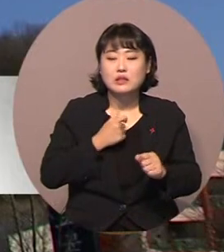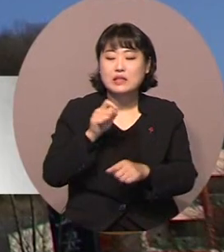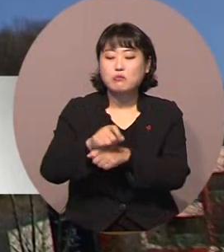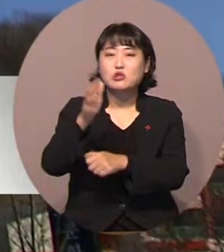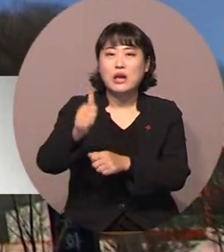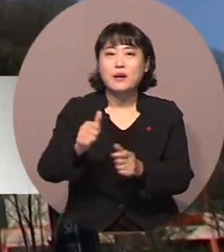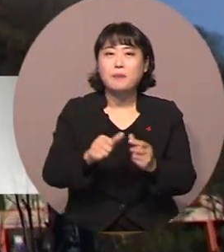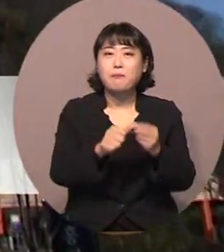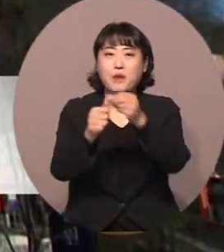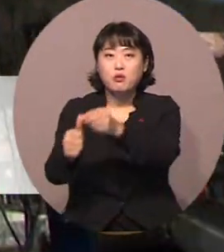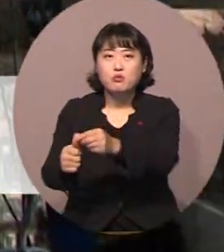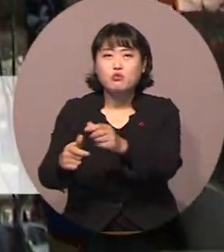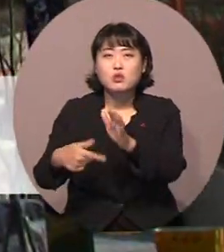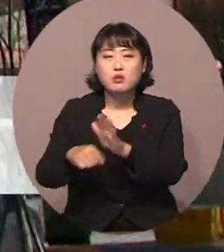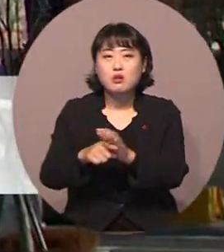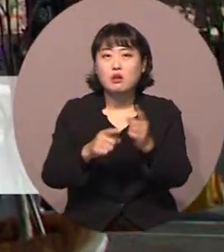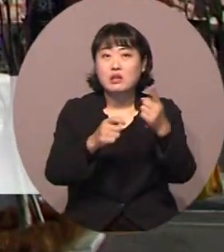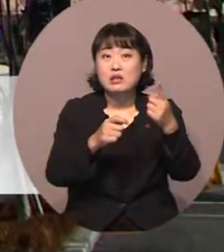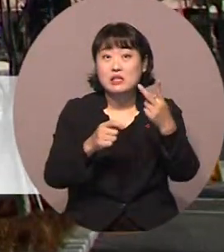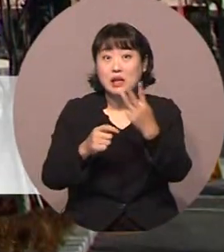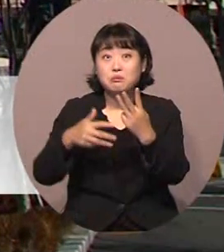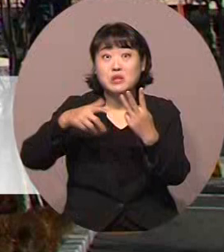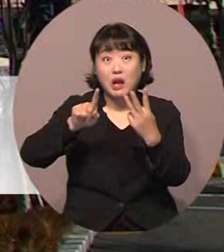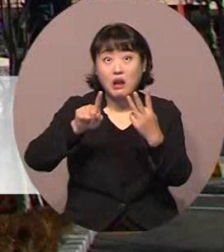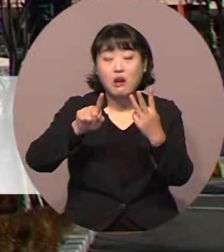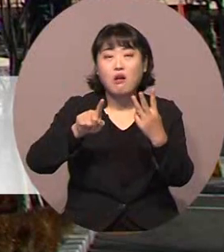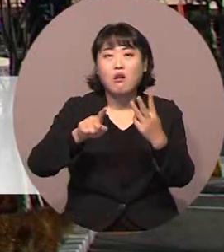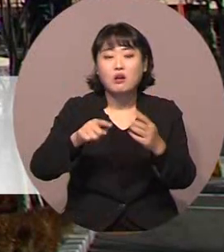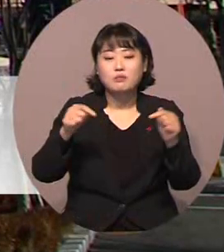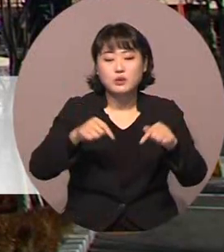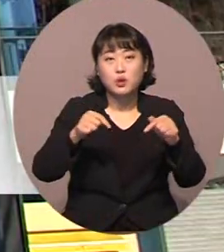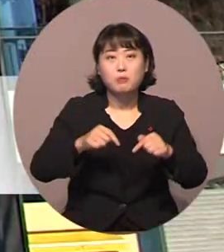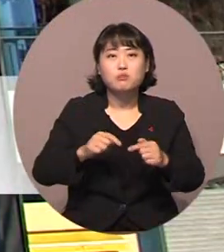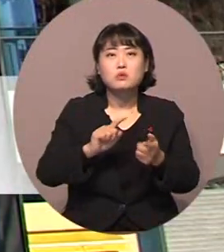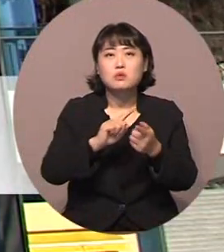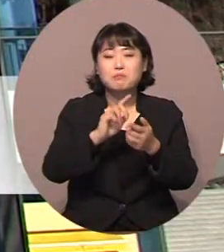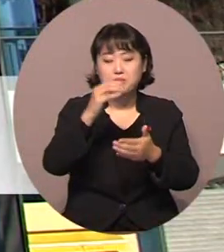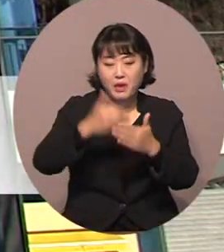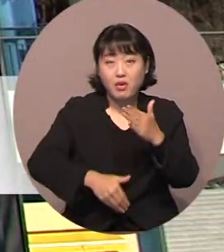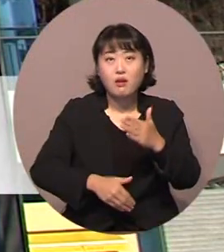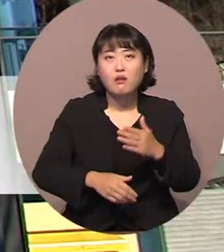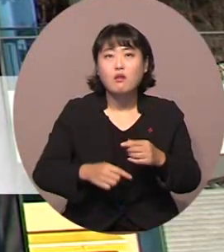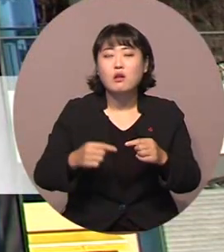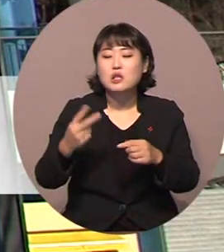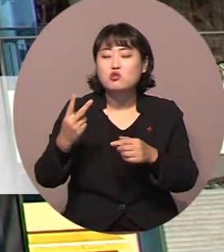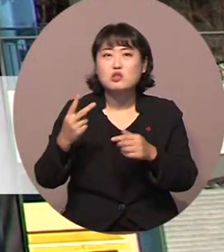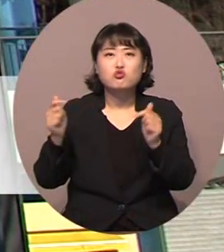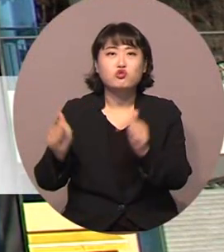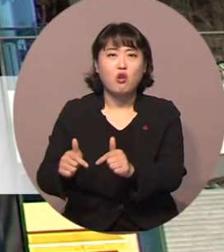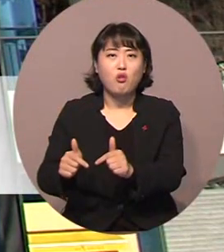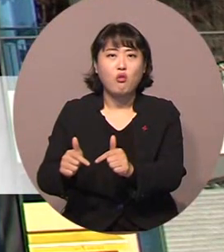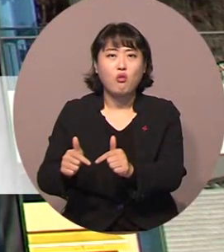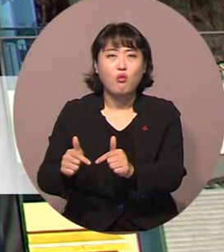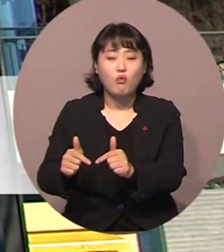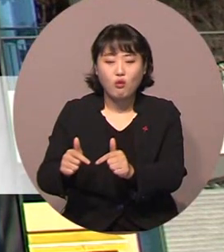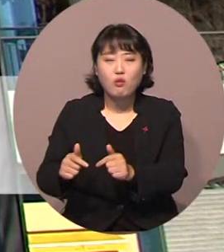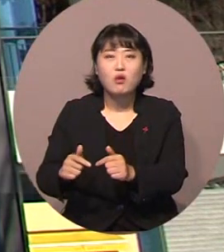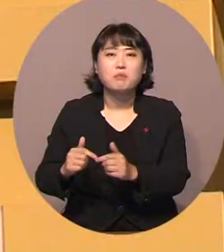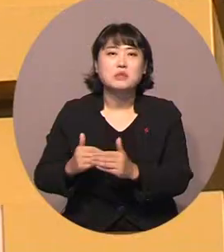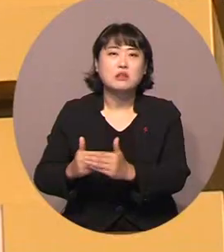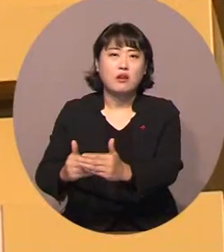면접 논술이나 필기 전형으로 구성된 3단계 전형 대신 서류화 면접 등 2단계로 진행